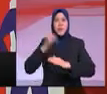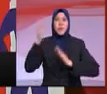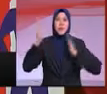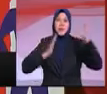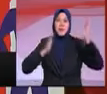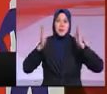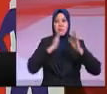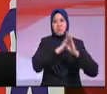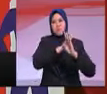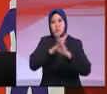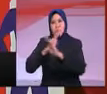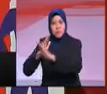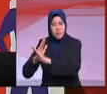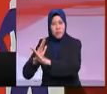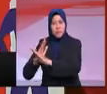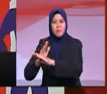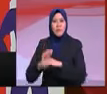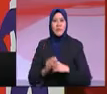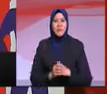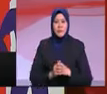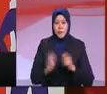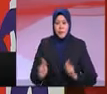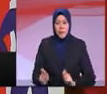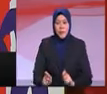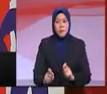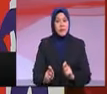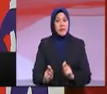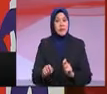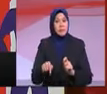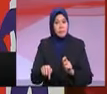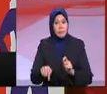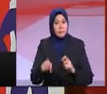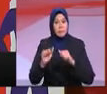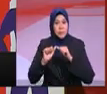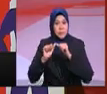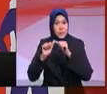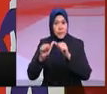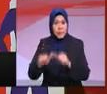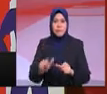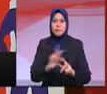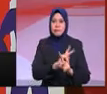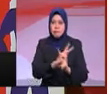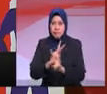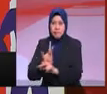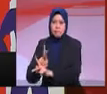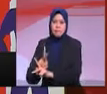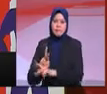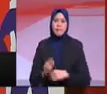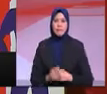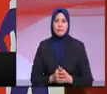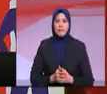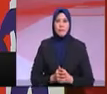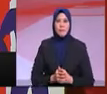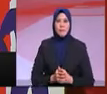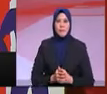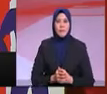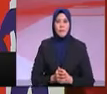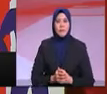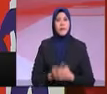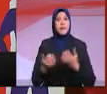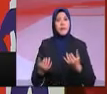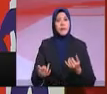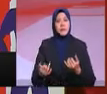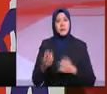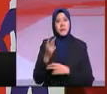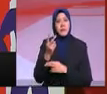kita. Yang ini tindakan ini berterusan. Dan kita lihat pada Movement